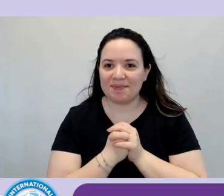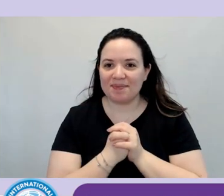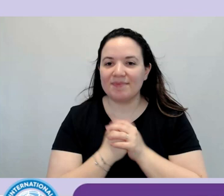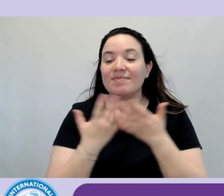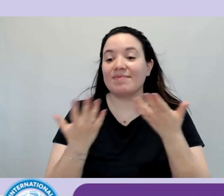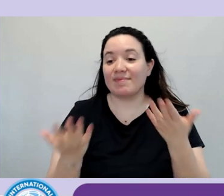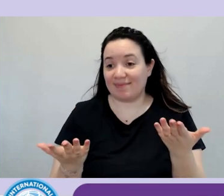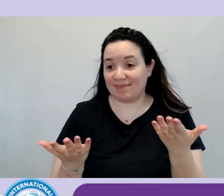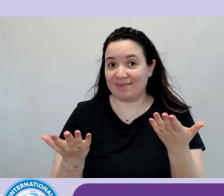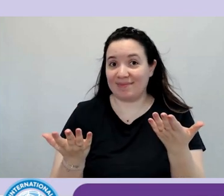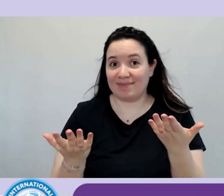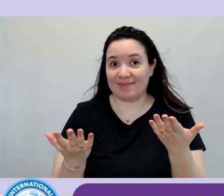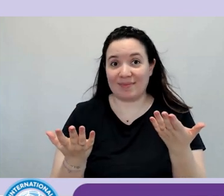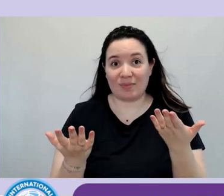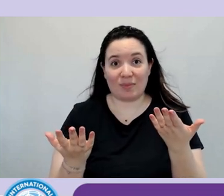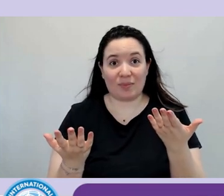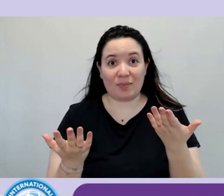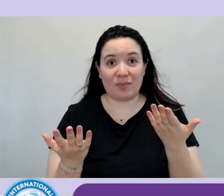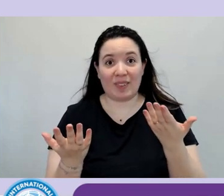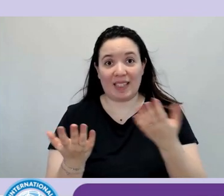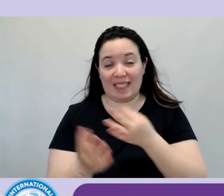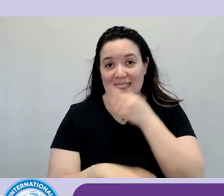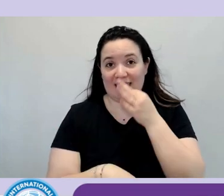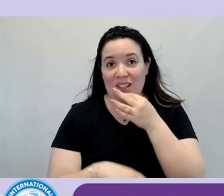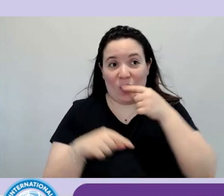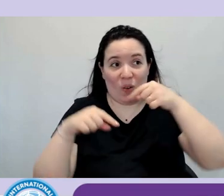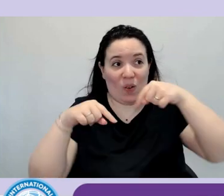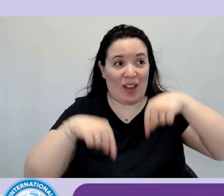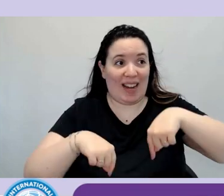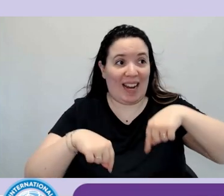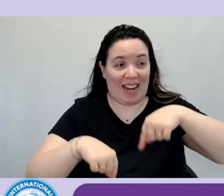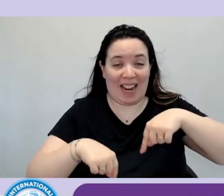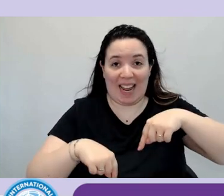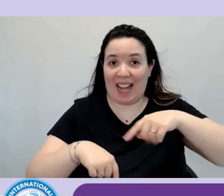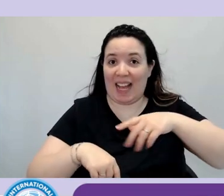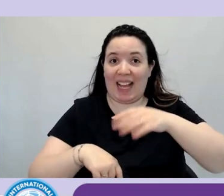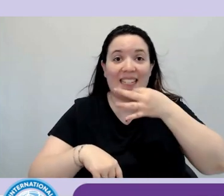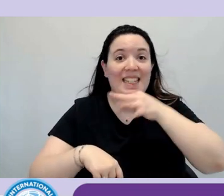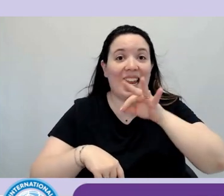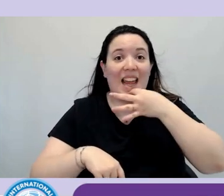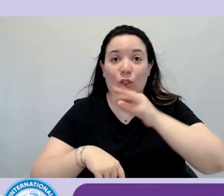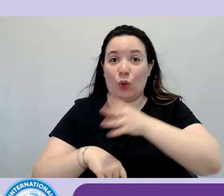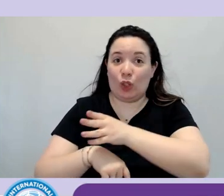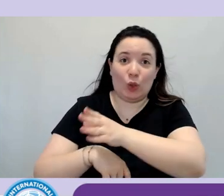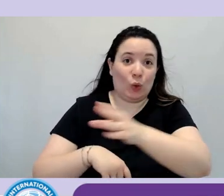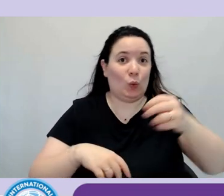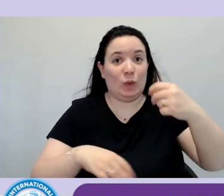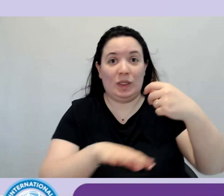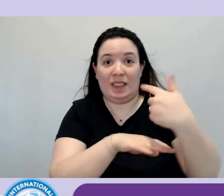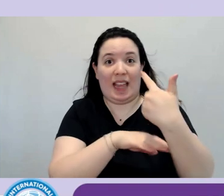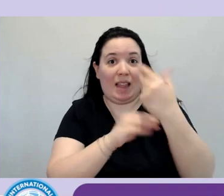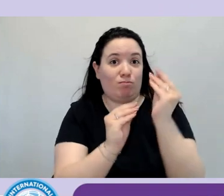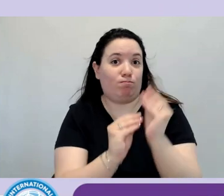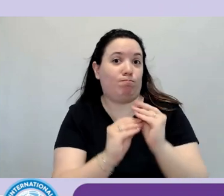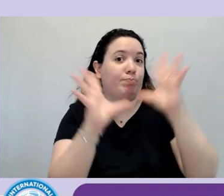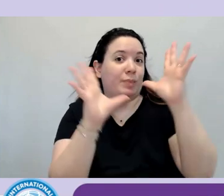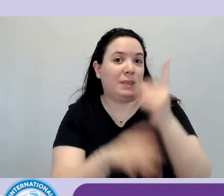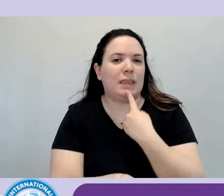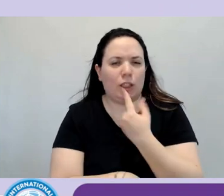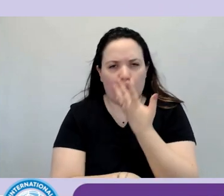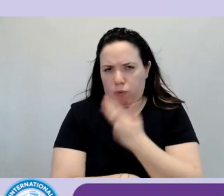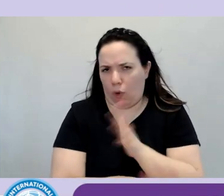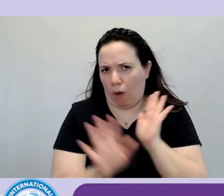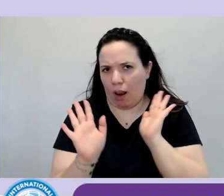Allora invito a questo punto tutti i relatori a riattivare le videocamere chi vuole